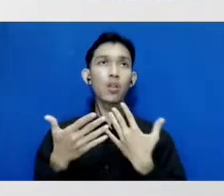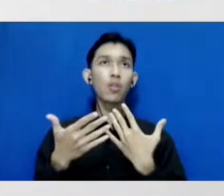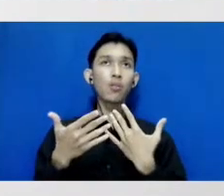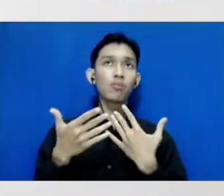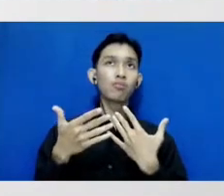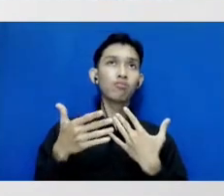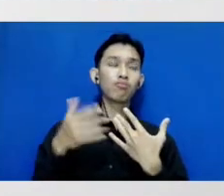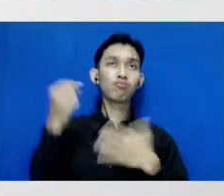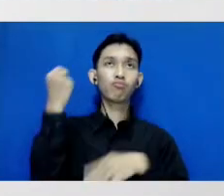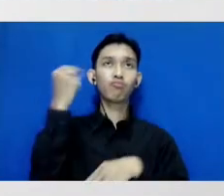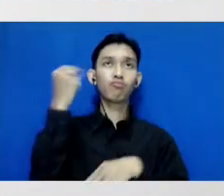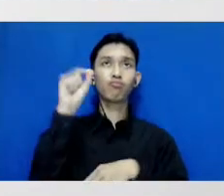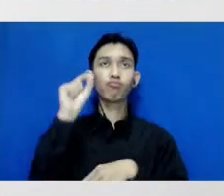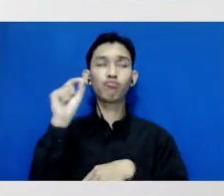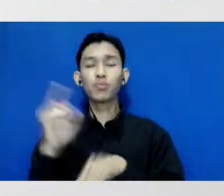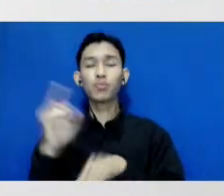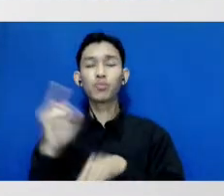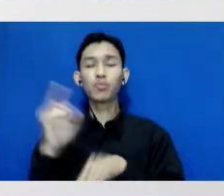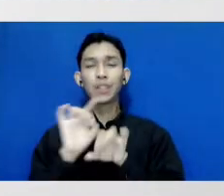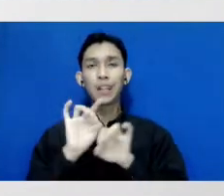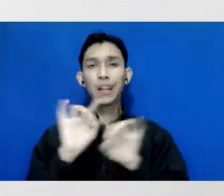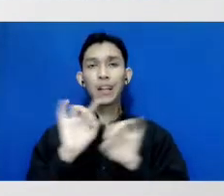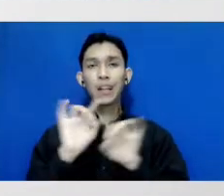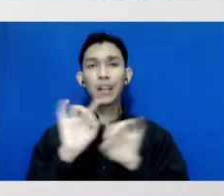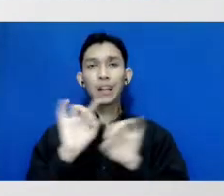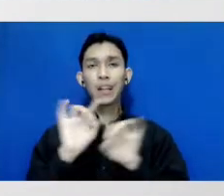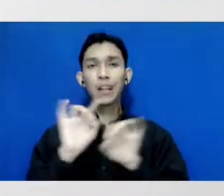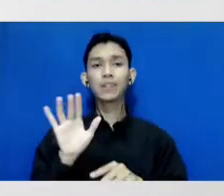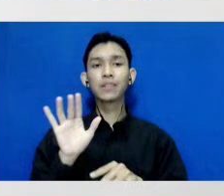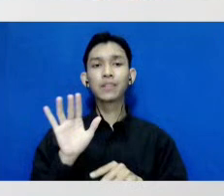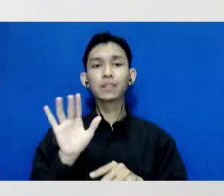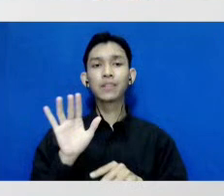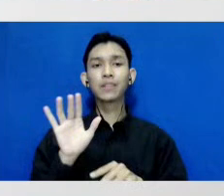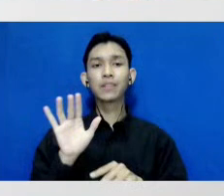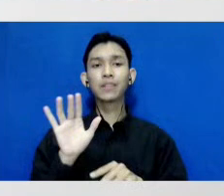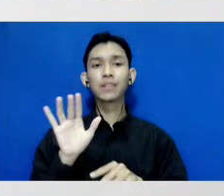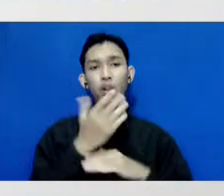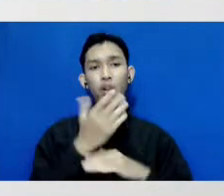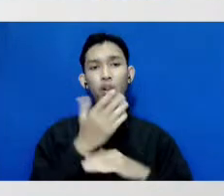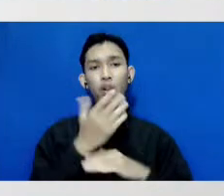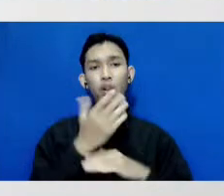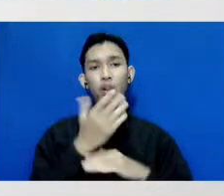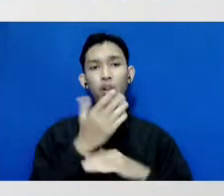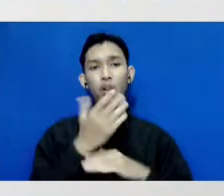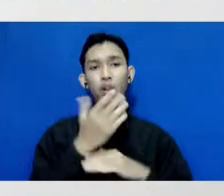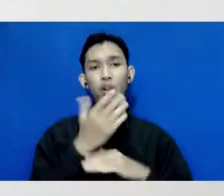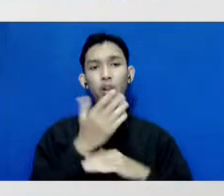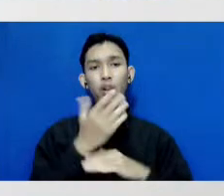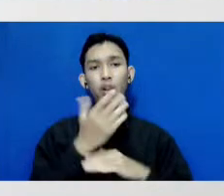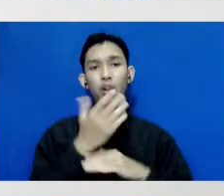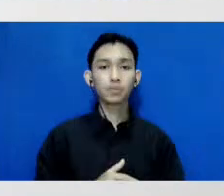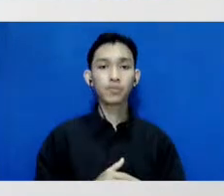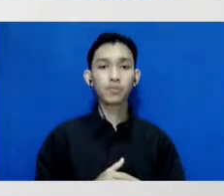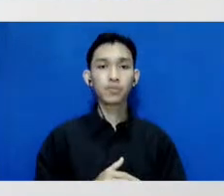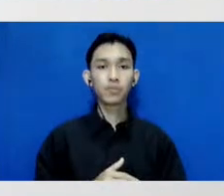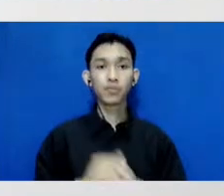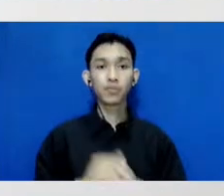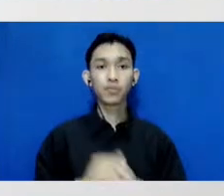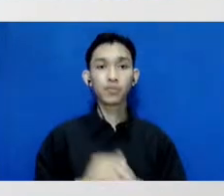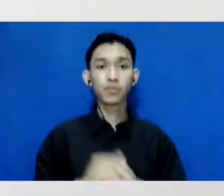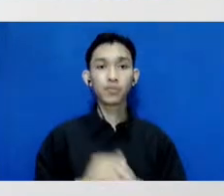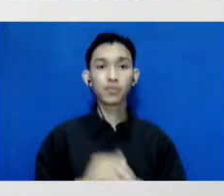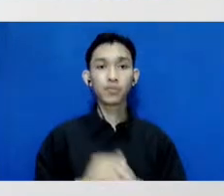semakin menumbuhkan budaya kepatuhan akan perlindungan data pribadi. Dan perusahaan-perusahaan khususnya semakin